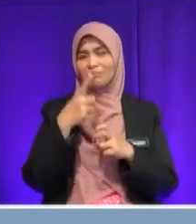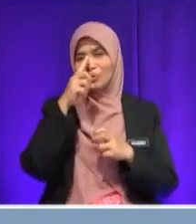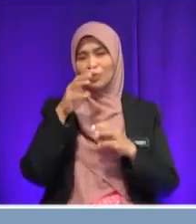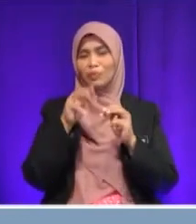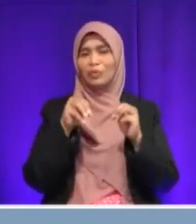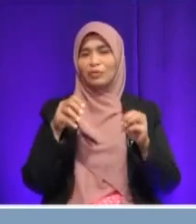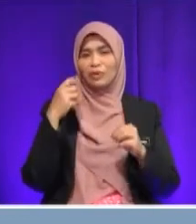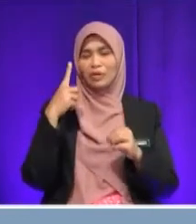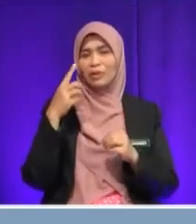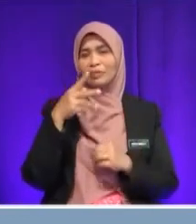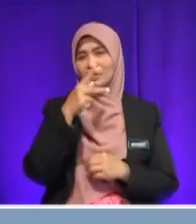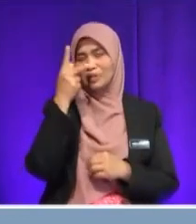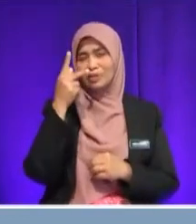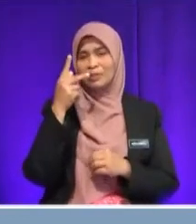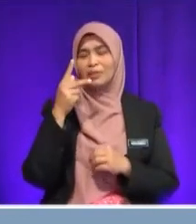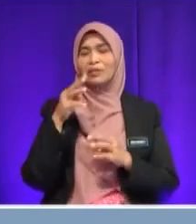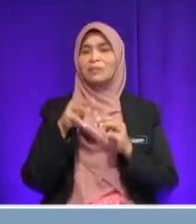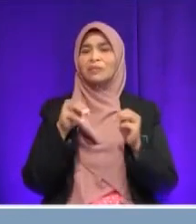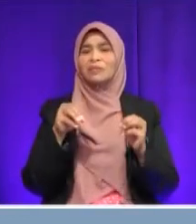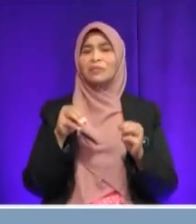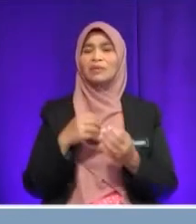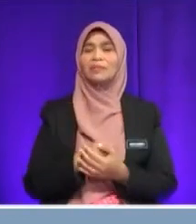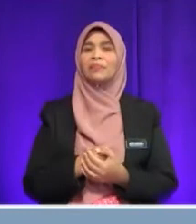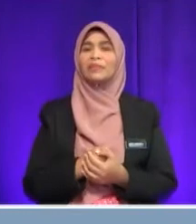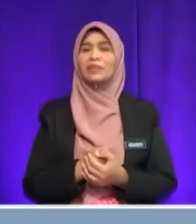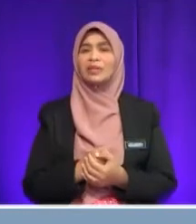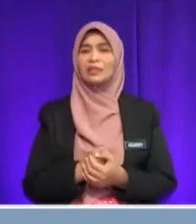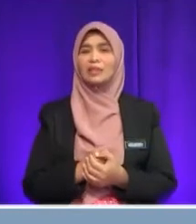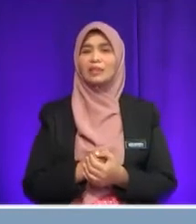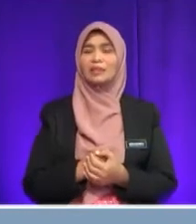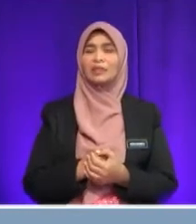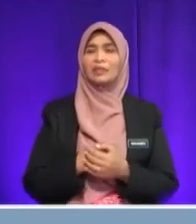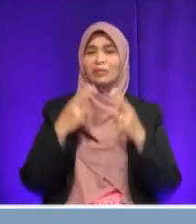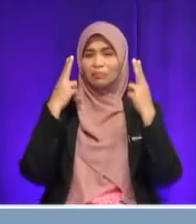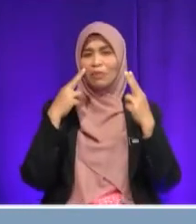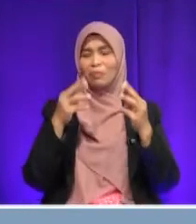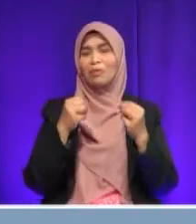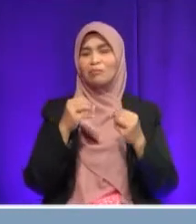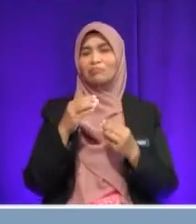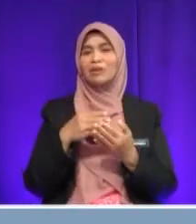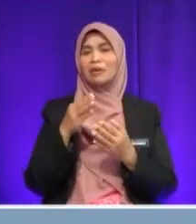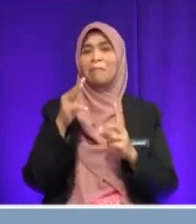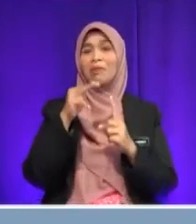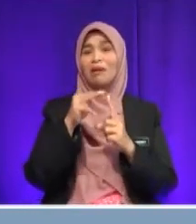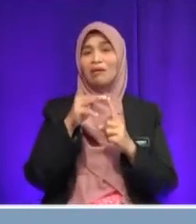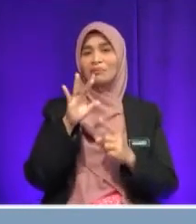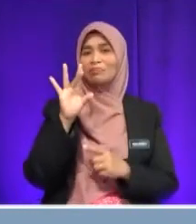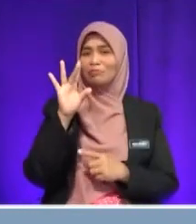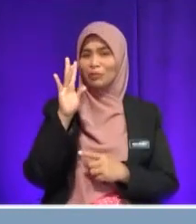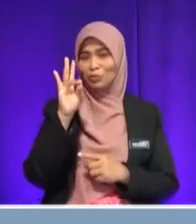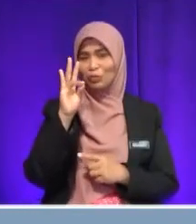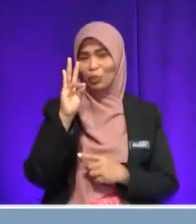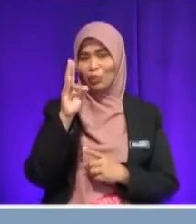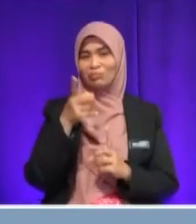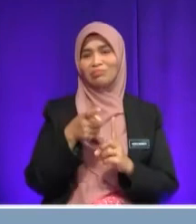walaupun mereka banyak baca al-qur'an Tapi karena tak paham nyayur saja Ustaz ampunan memberikan 7 anime mengeluh